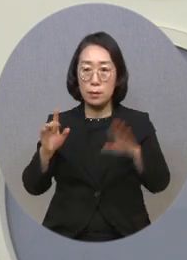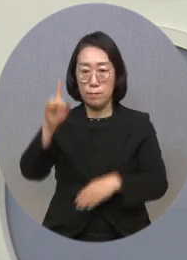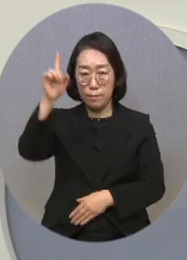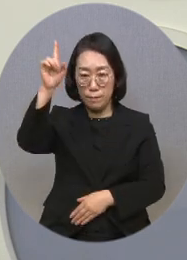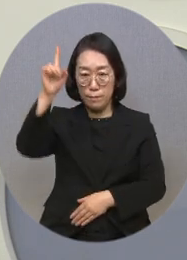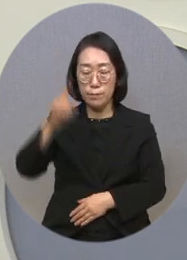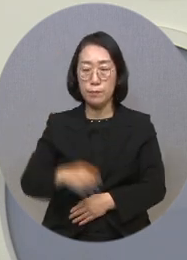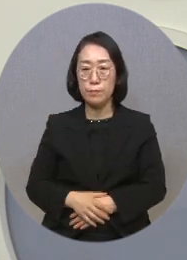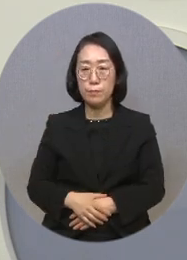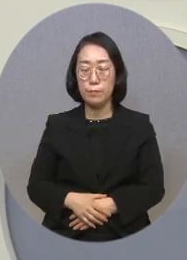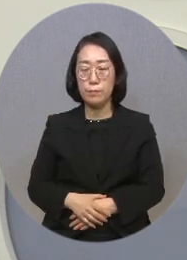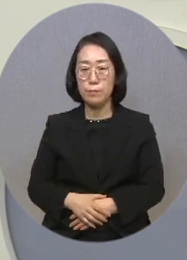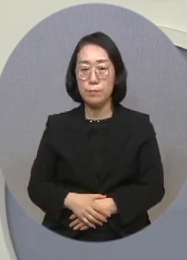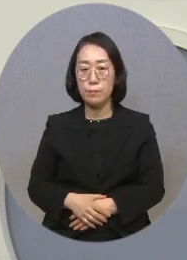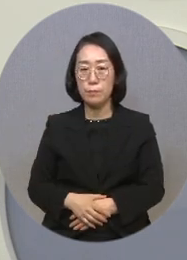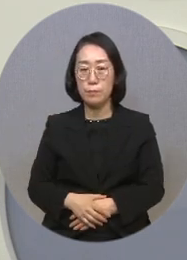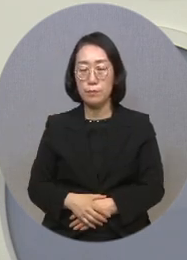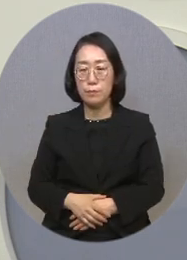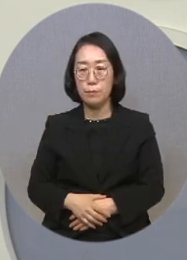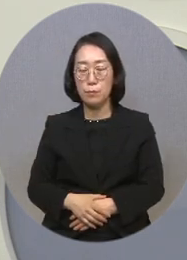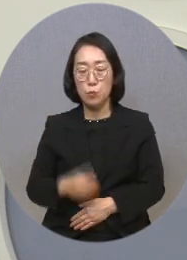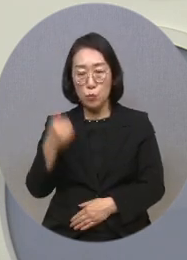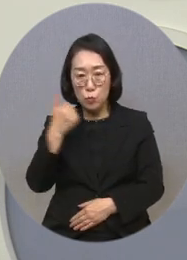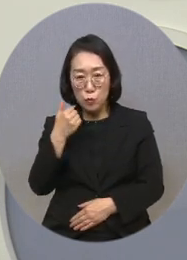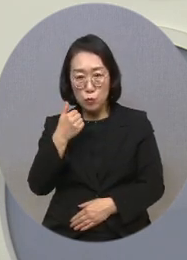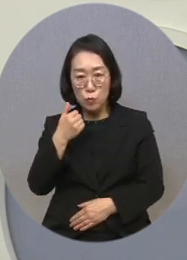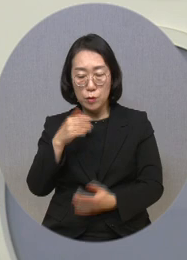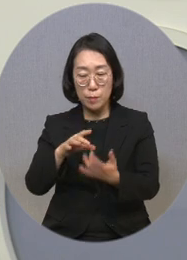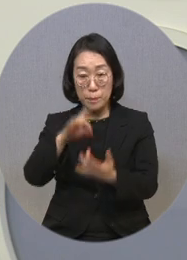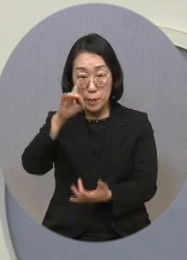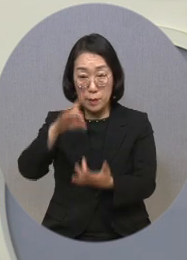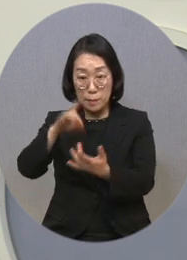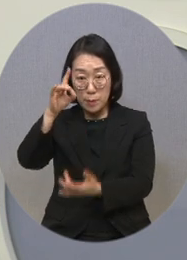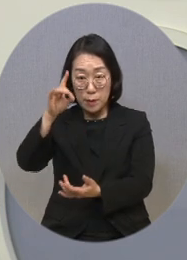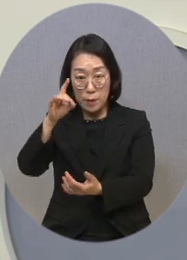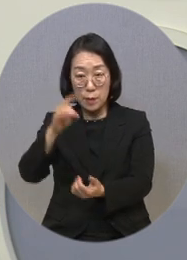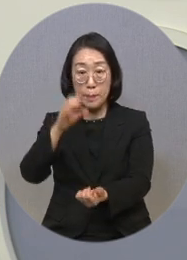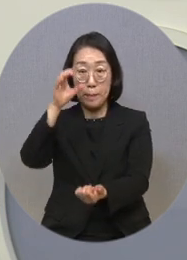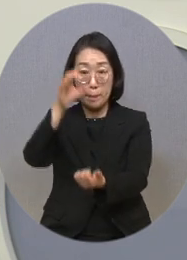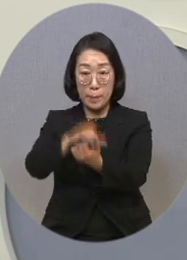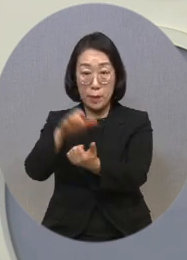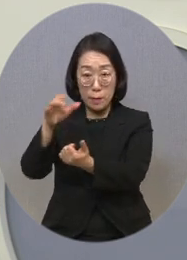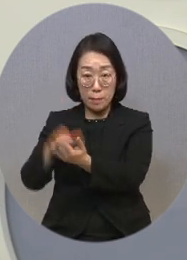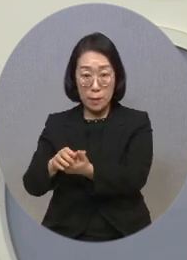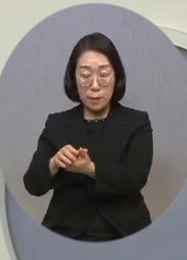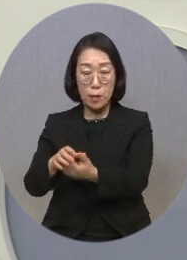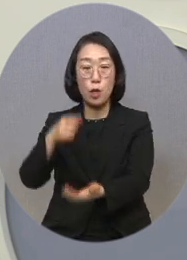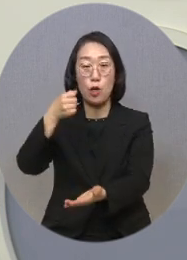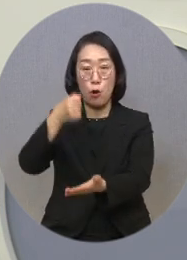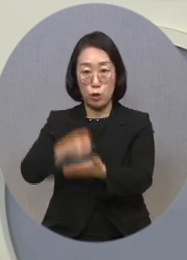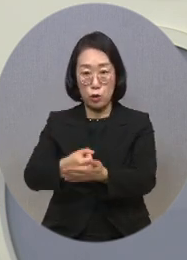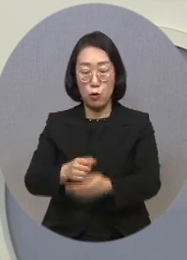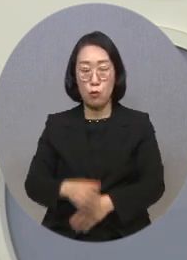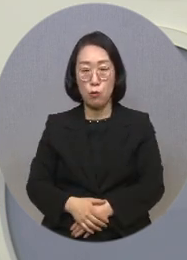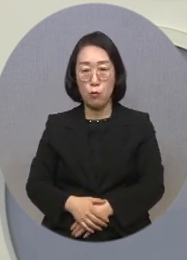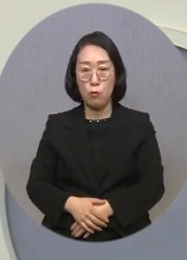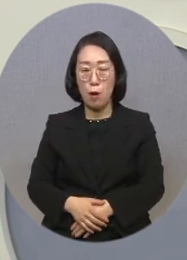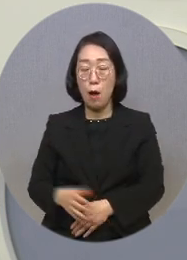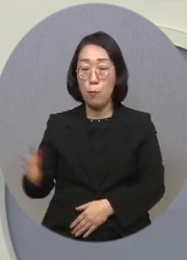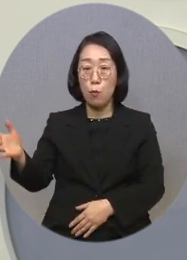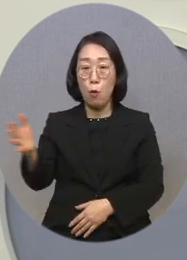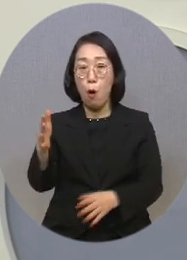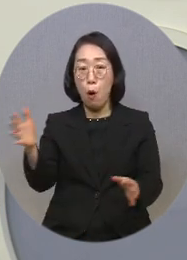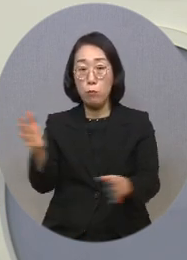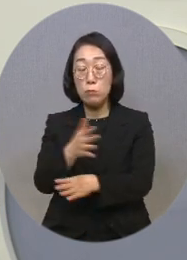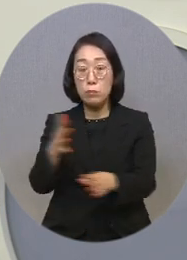하늘이 진인사 대천명이라고 그러잖아요. 네. 그 진인사 대천명이라는 것이 이런 어떤